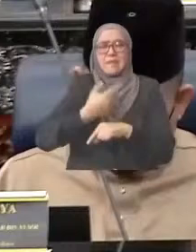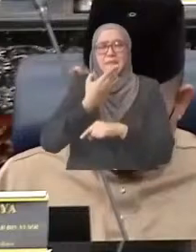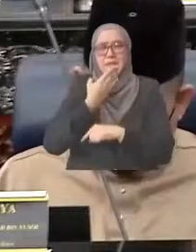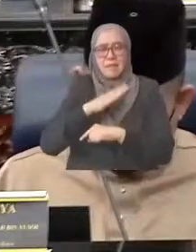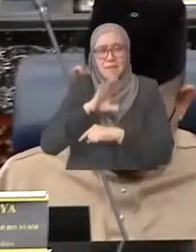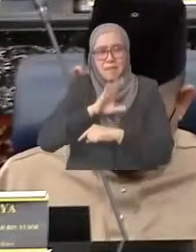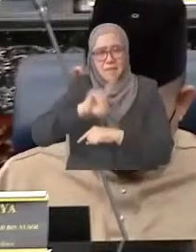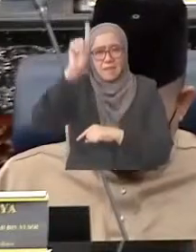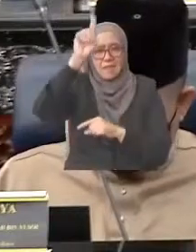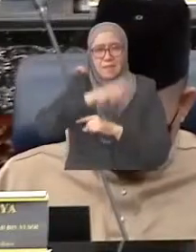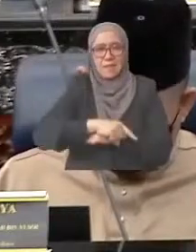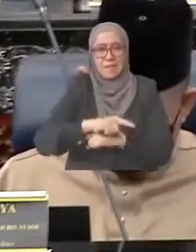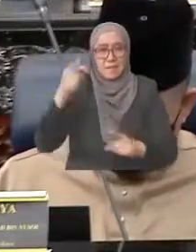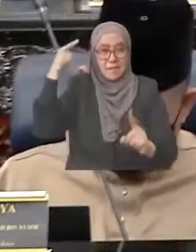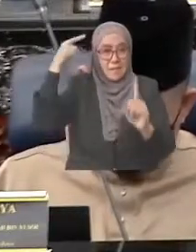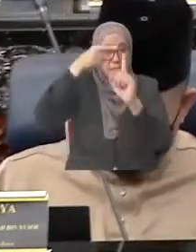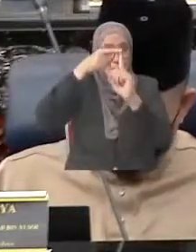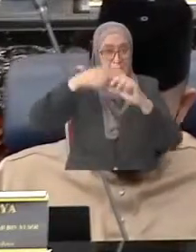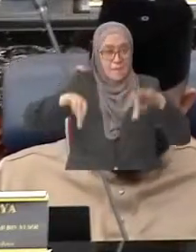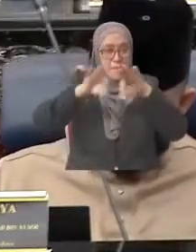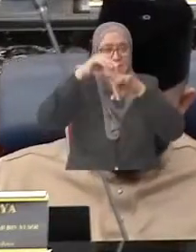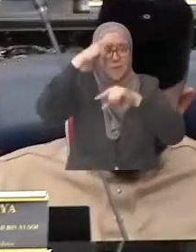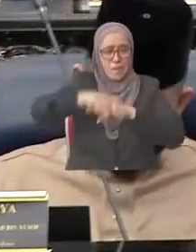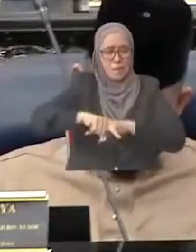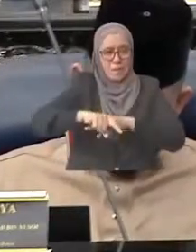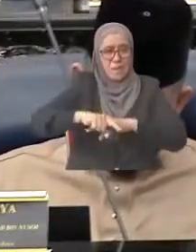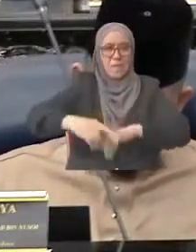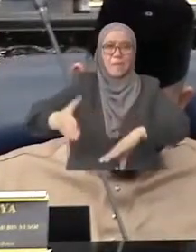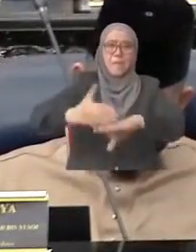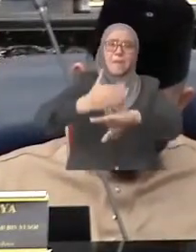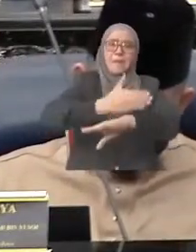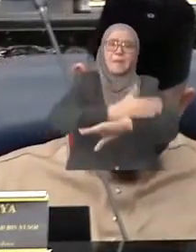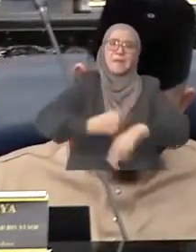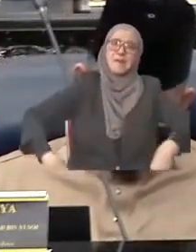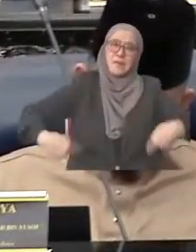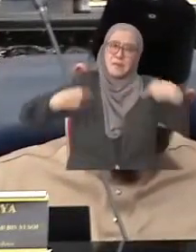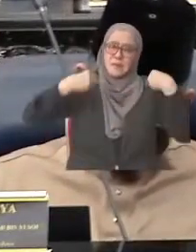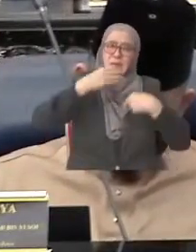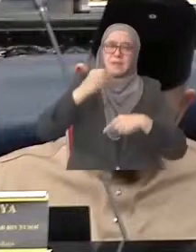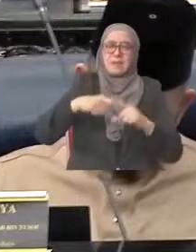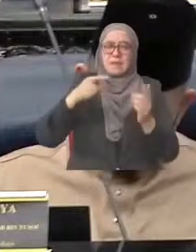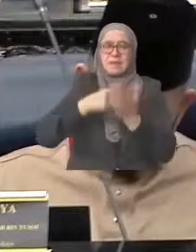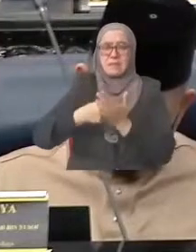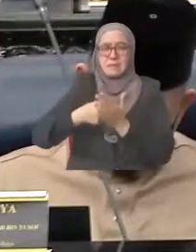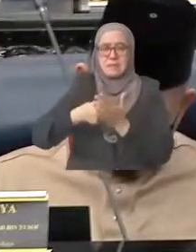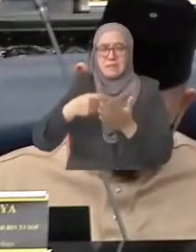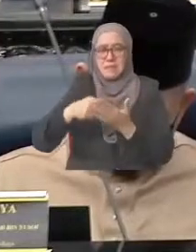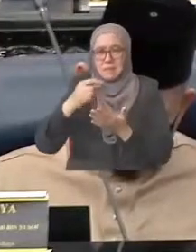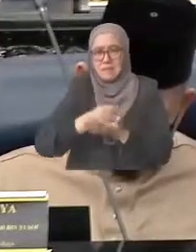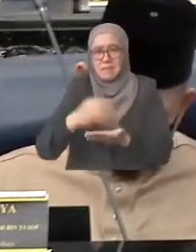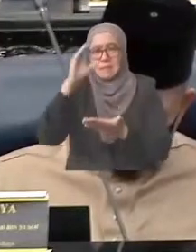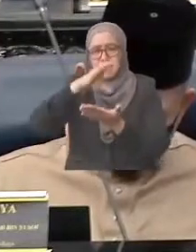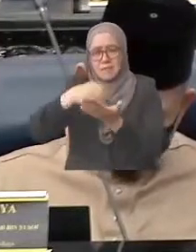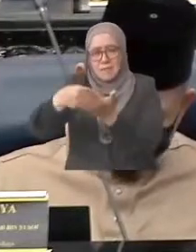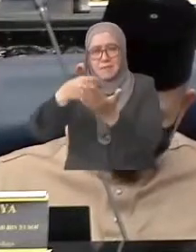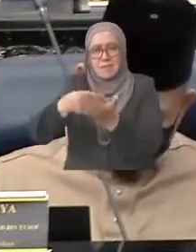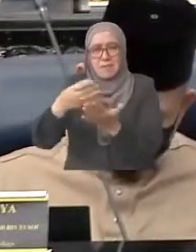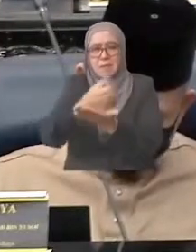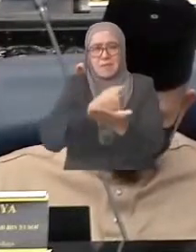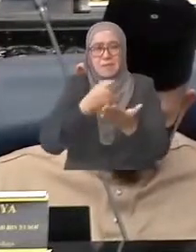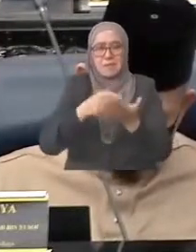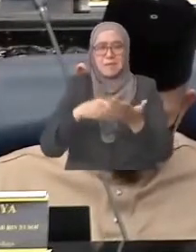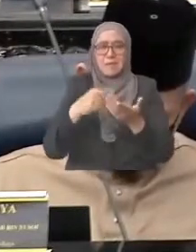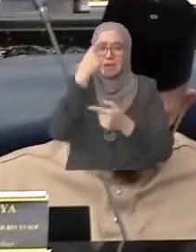elah memulihkan hidupan dan mata pencaharian tumpuan kerajaan di bawah strategi ini adalah untuk meneruskan pemberian